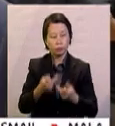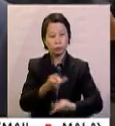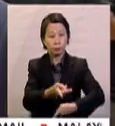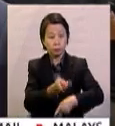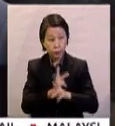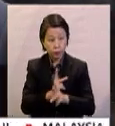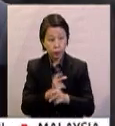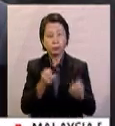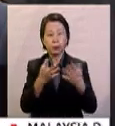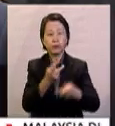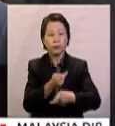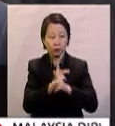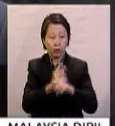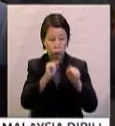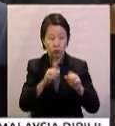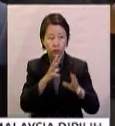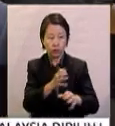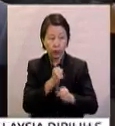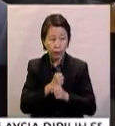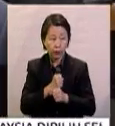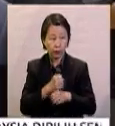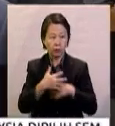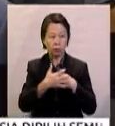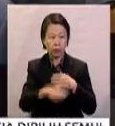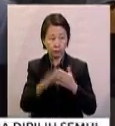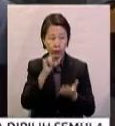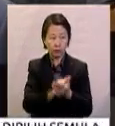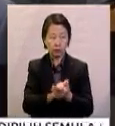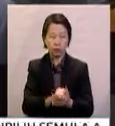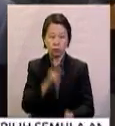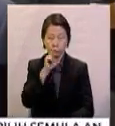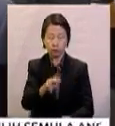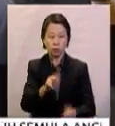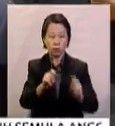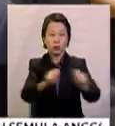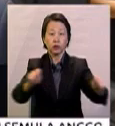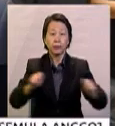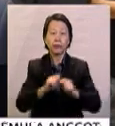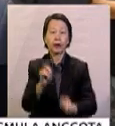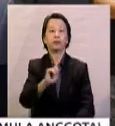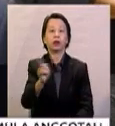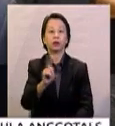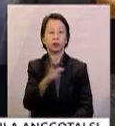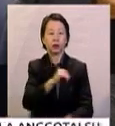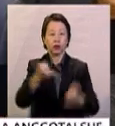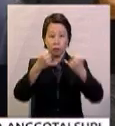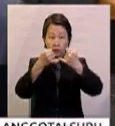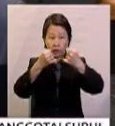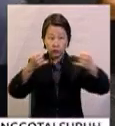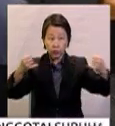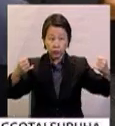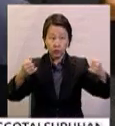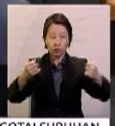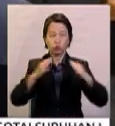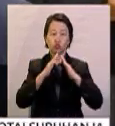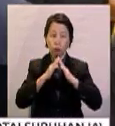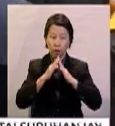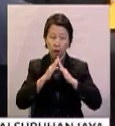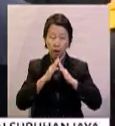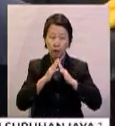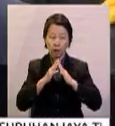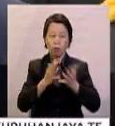pinjaman, berapa pinjaman yang boleh dapat dan lepas tu tengok lokasi mana dan jenis produk